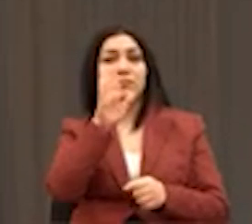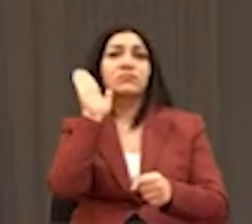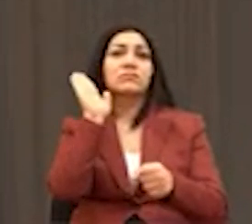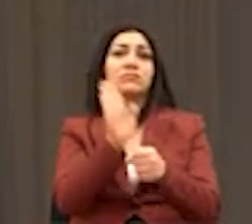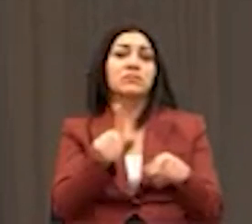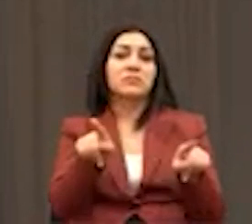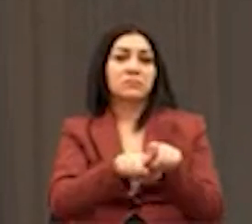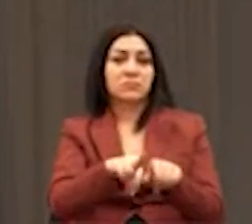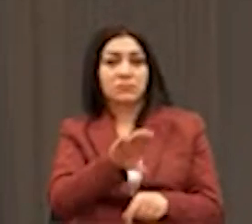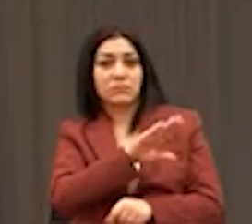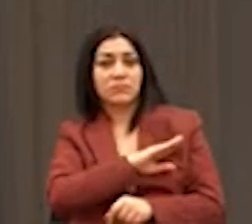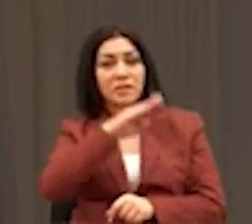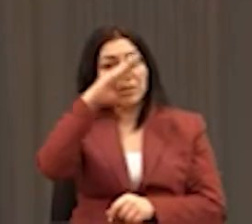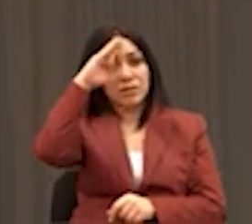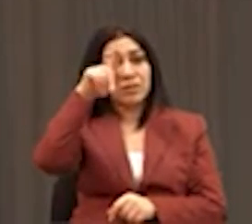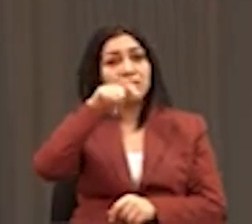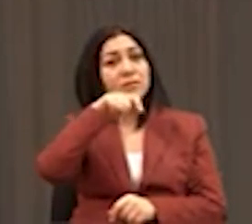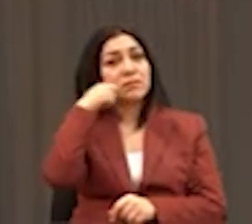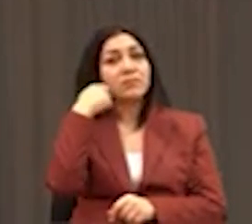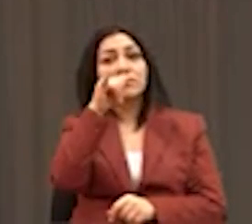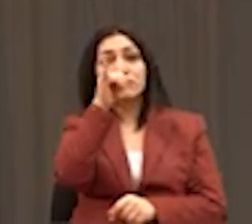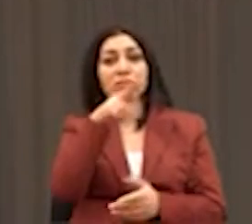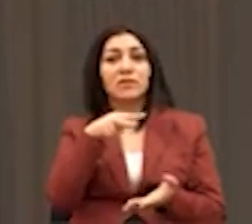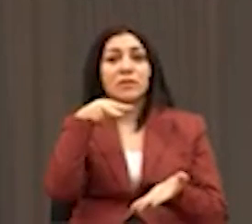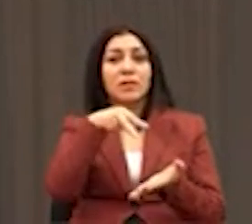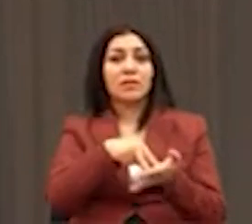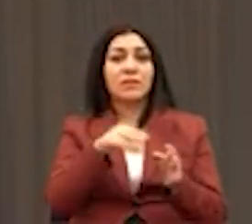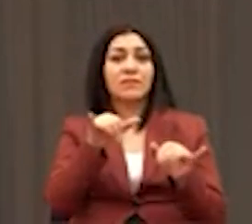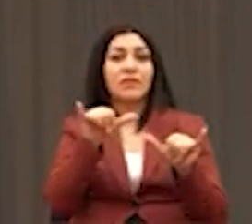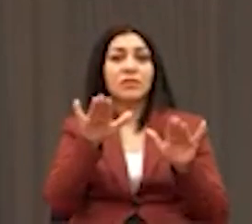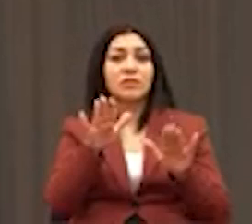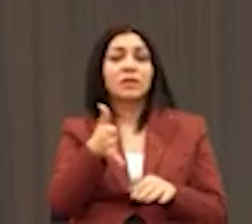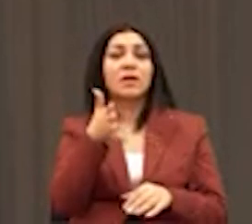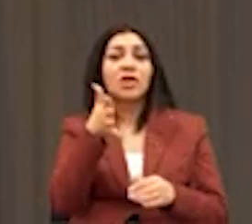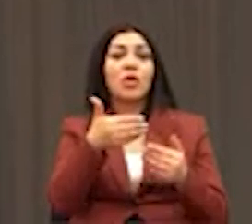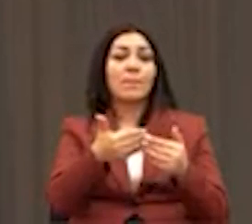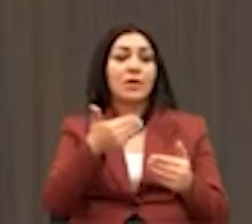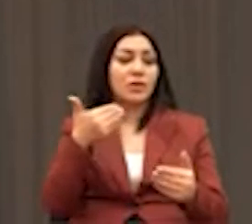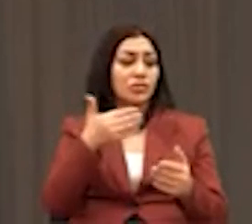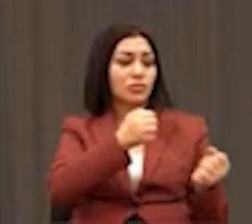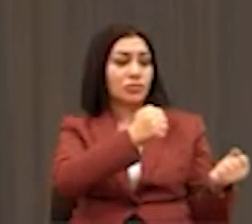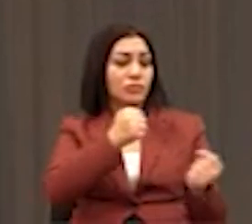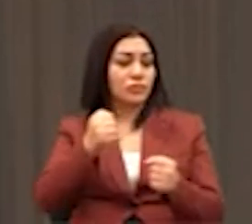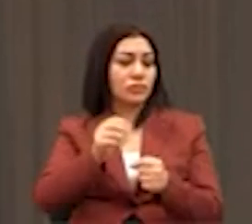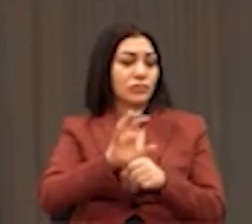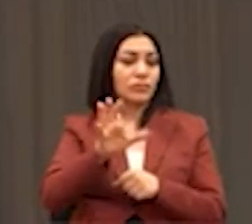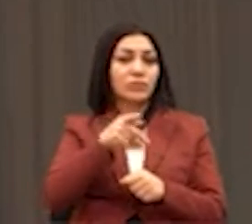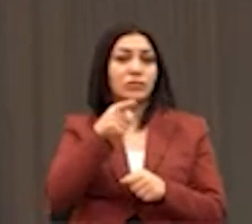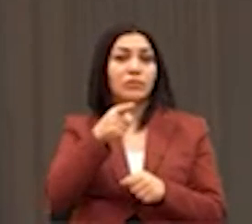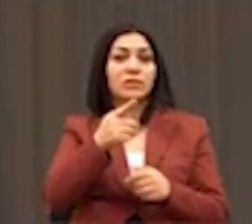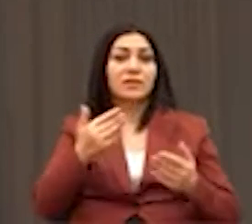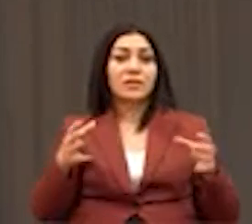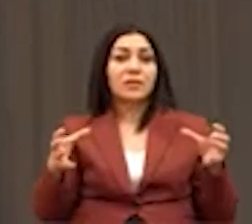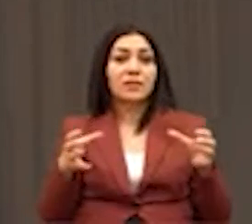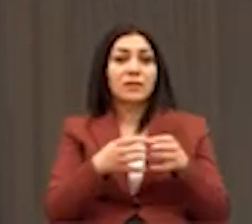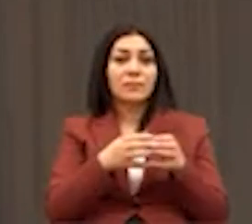մի տղա չէր կանգնեն հարթակի վրա, որտեղից որ 5 րոպե առաջ քաշ չէին տվել։ Ուրեմն դուք ամբողջ ձեր